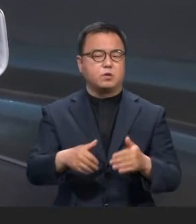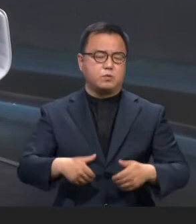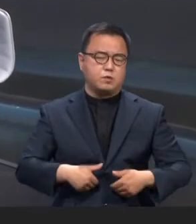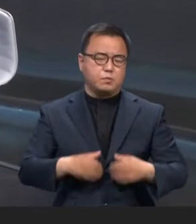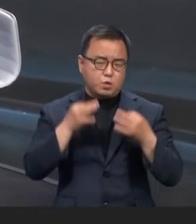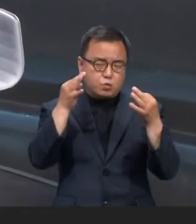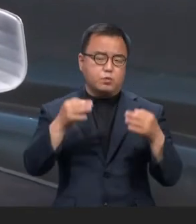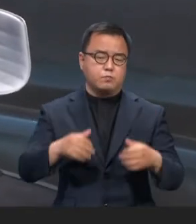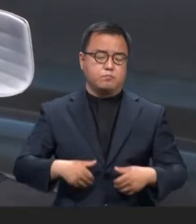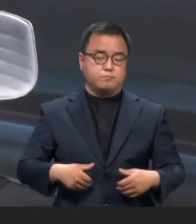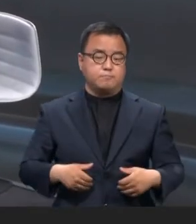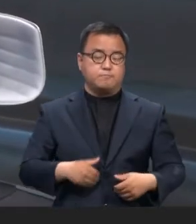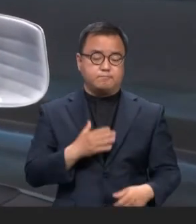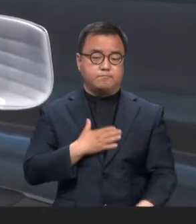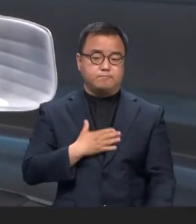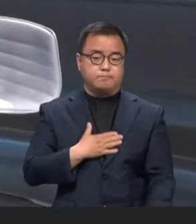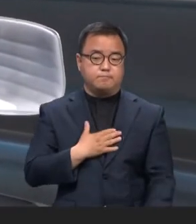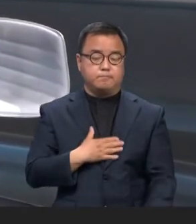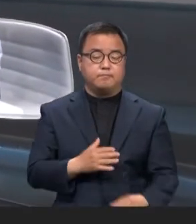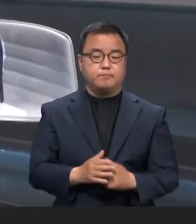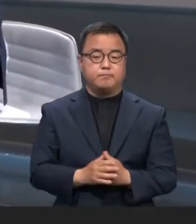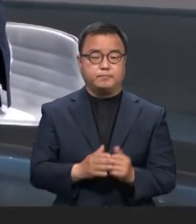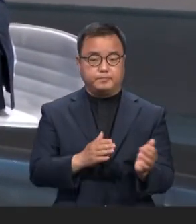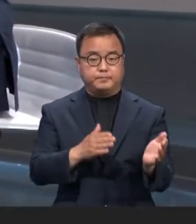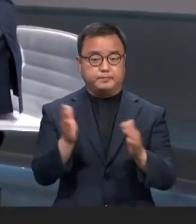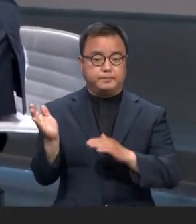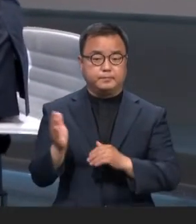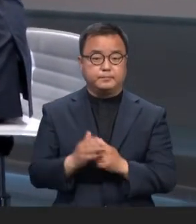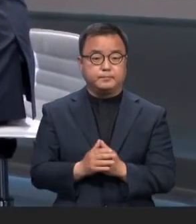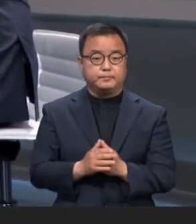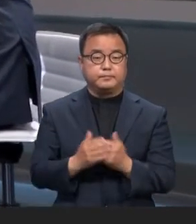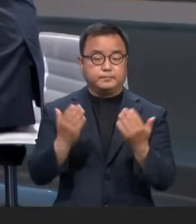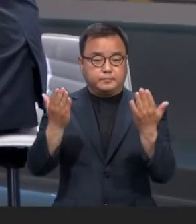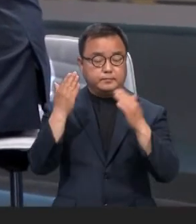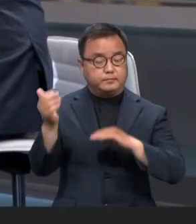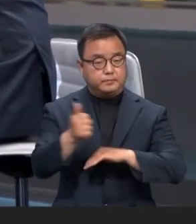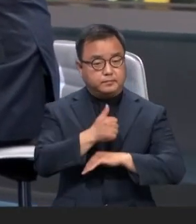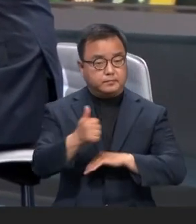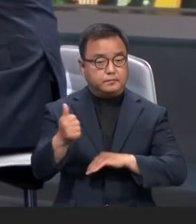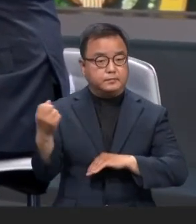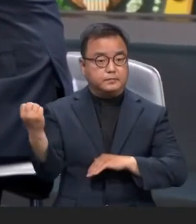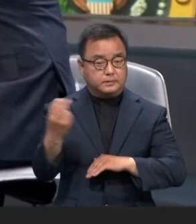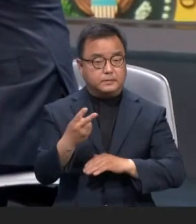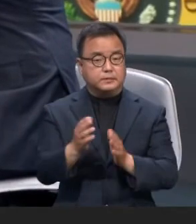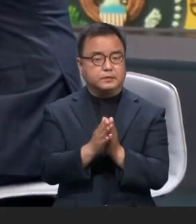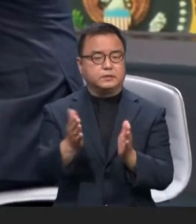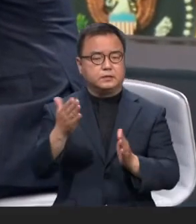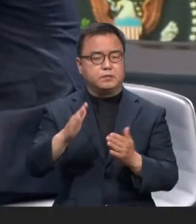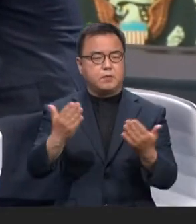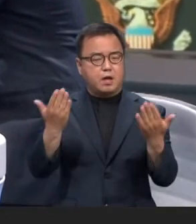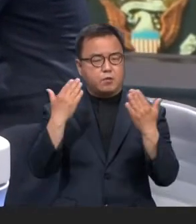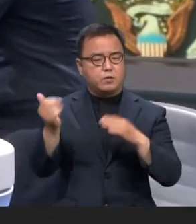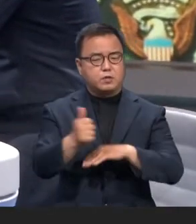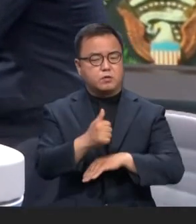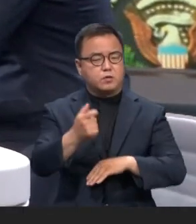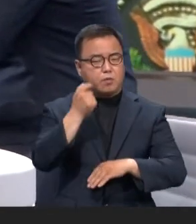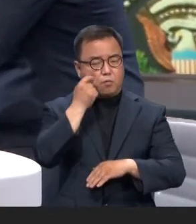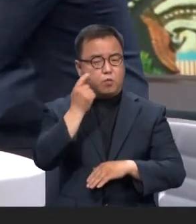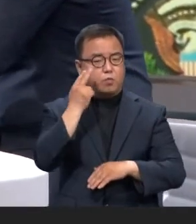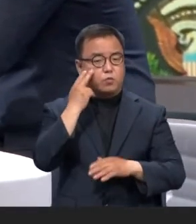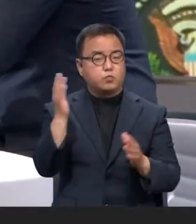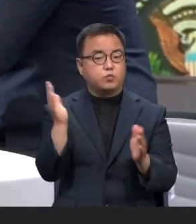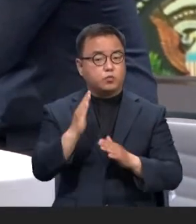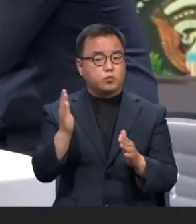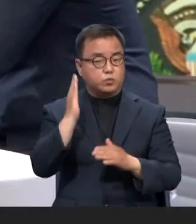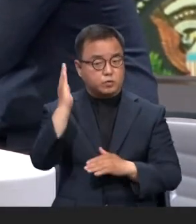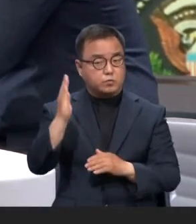밖에 없으니까요 예 자 다음 수식 은어 등교 수업 재개를 했는데 학교에 못 가는 미국 학생들 얘기 라구요